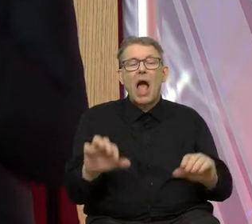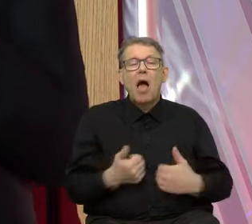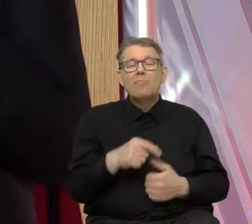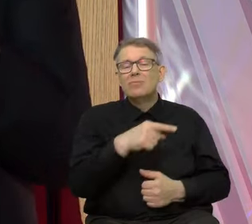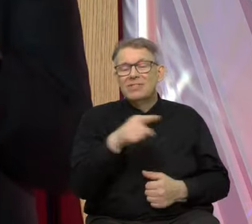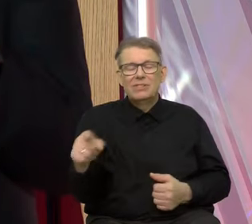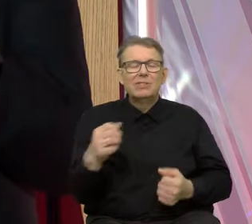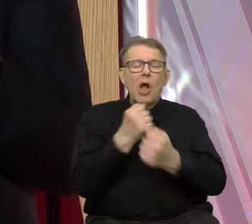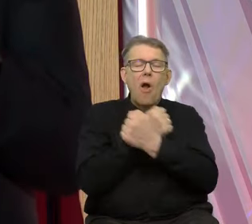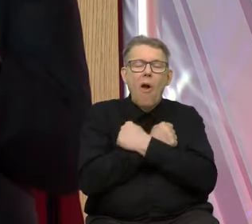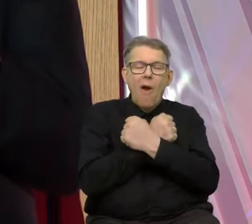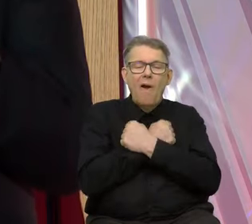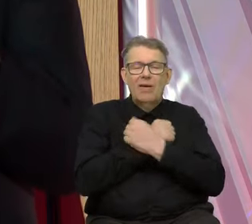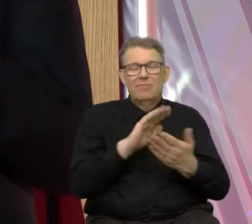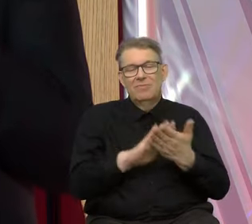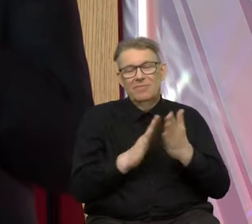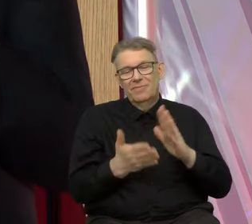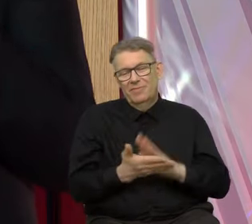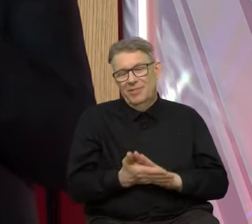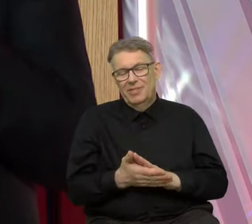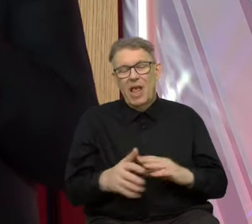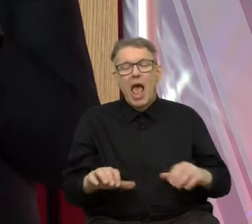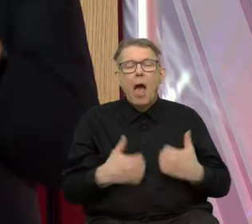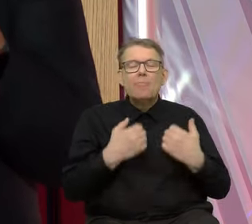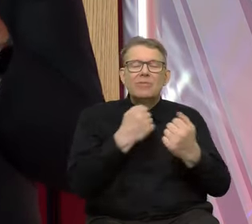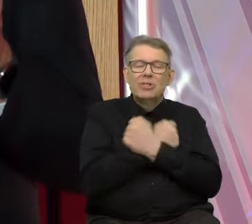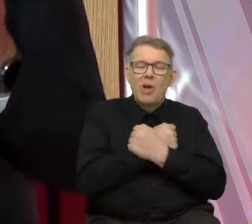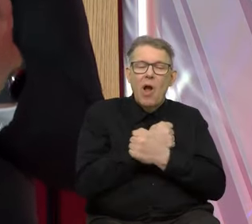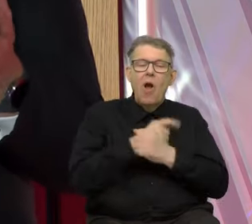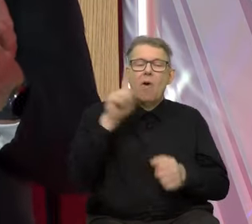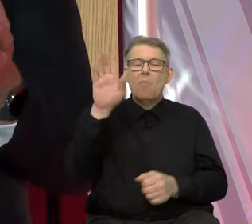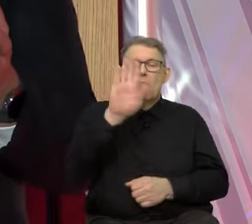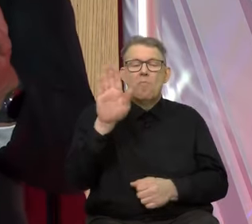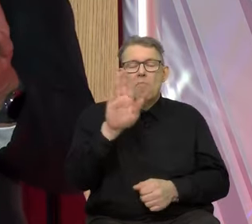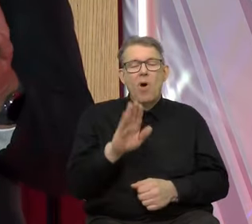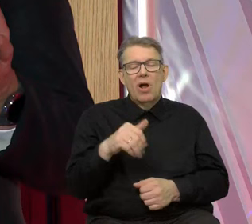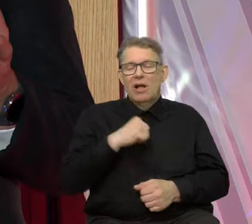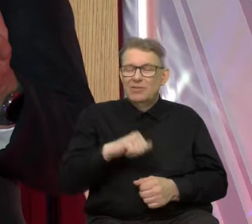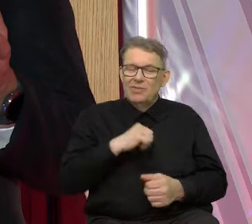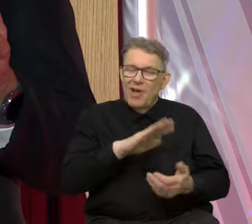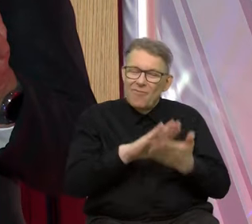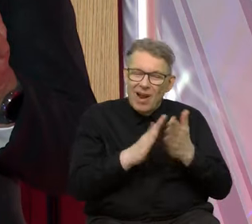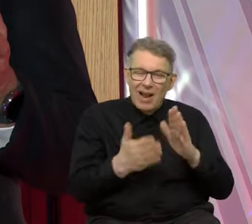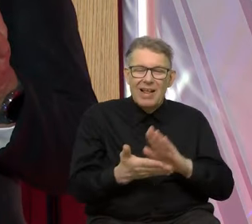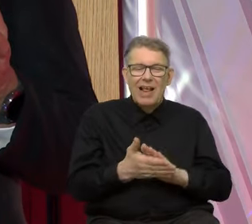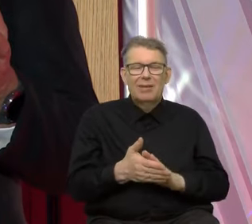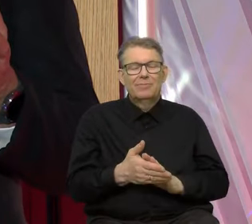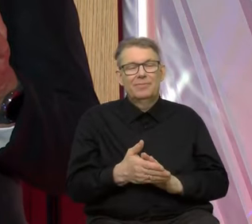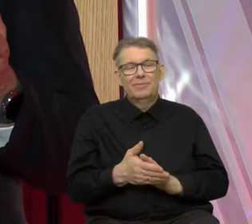abyście się kochali, abyście kochali Boga i siebie nawzajem.